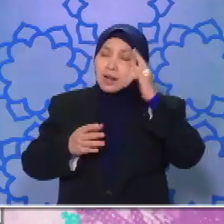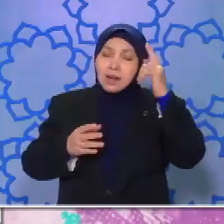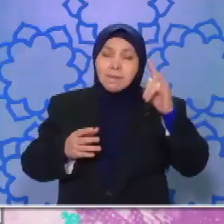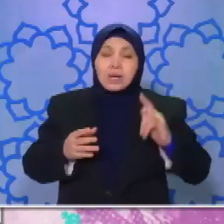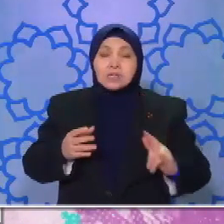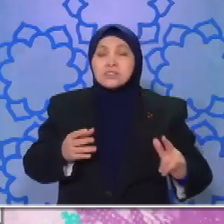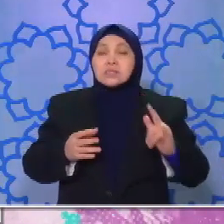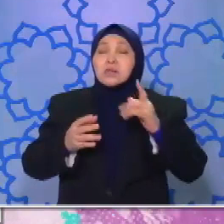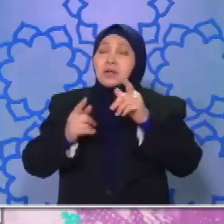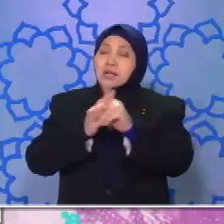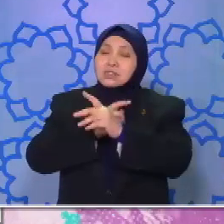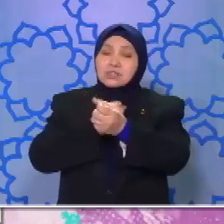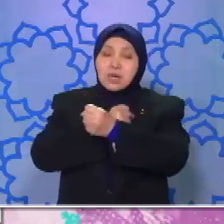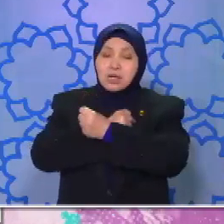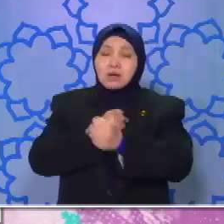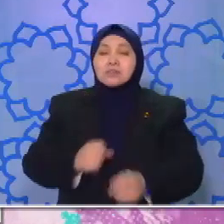وأقرب رحما